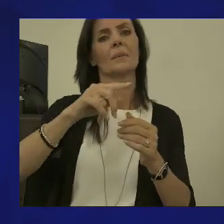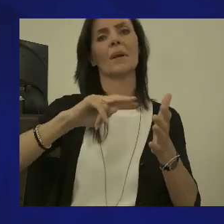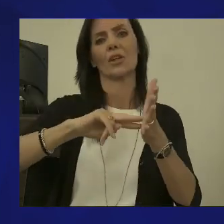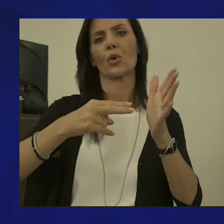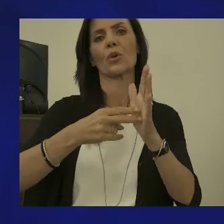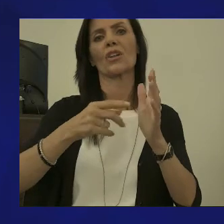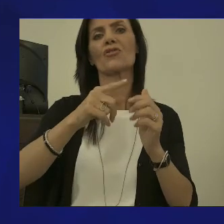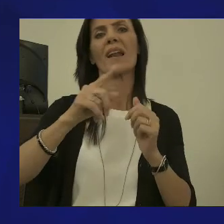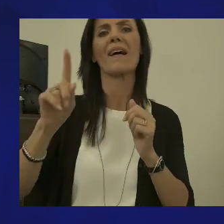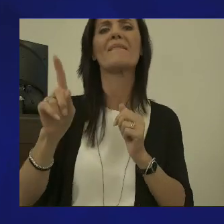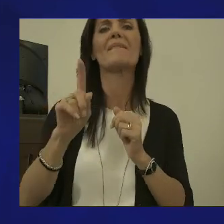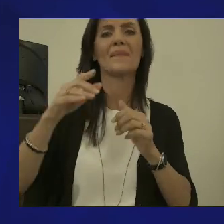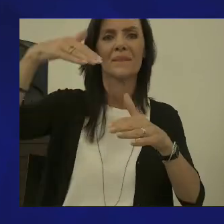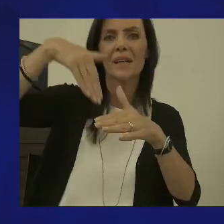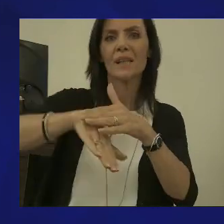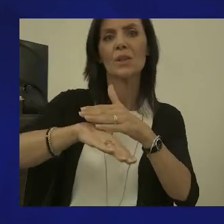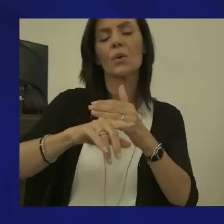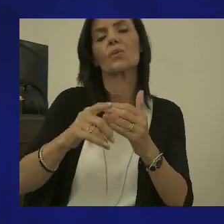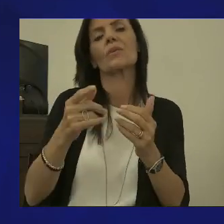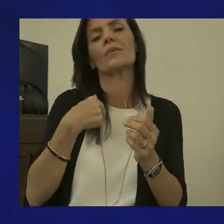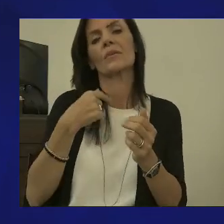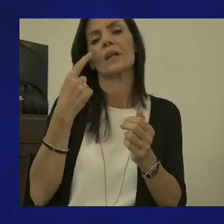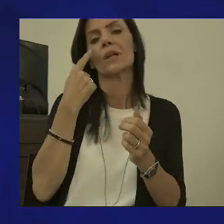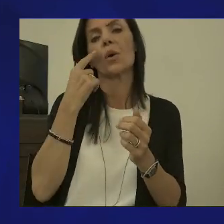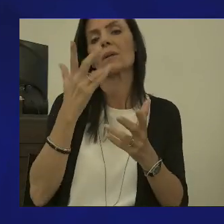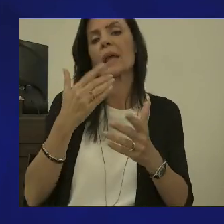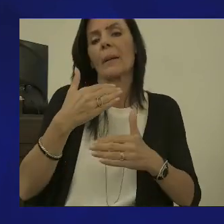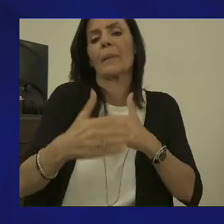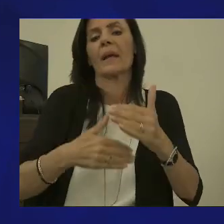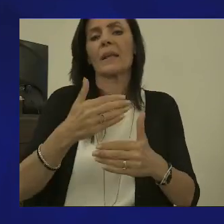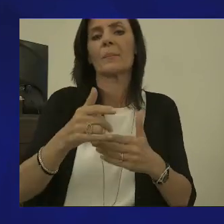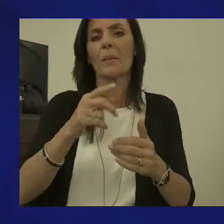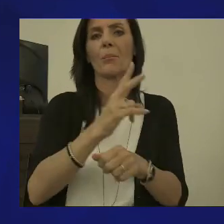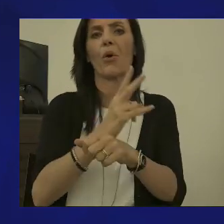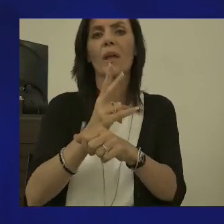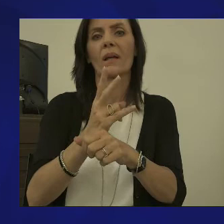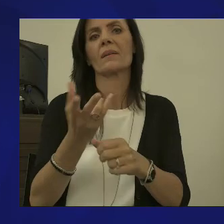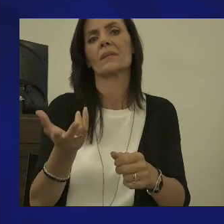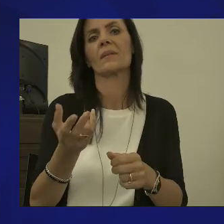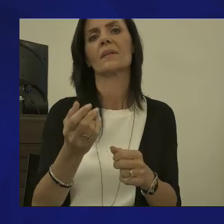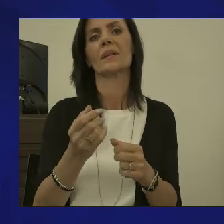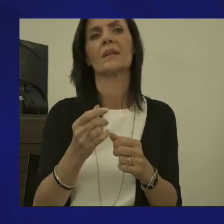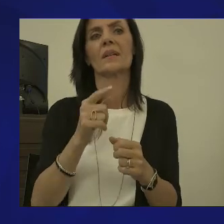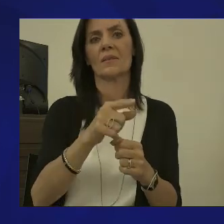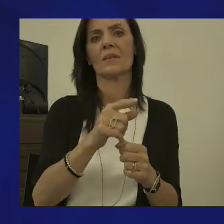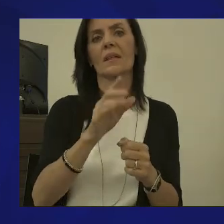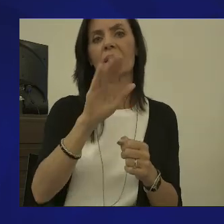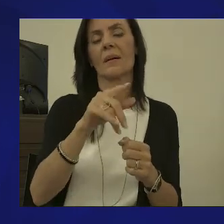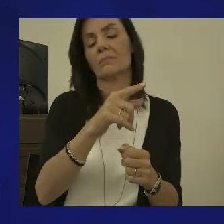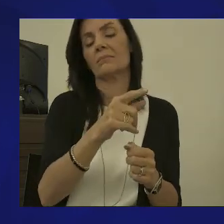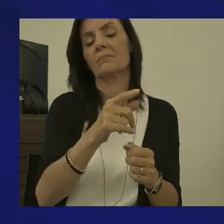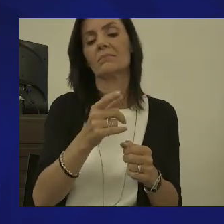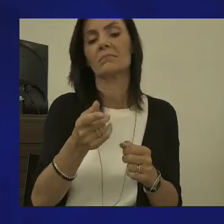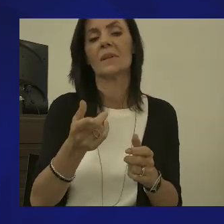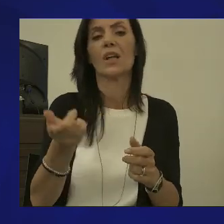אב לוודיות שאנחנו הולכים לאשר. ואז לראות איך אנחנו מקדמים פרויקטים כאלה שיושבים על וודיות. זה רלוונטי גם לפרויקט הזה, אבל